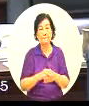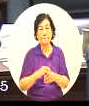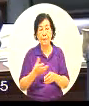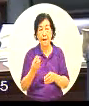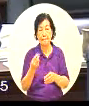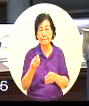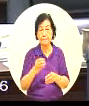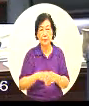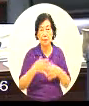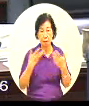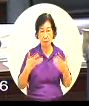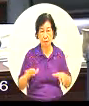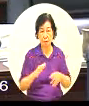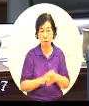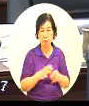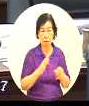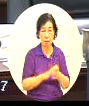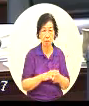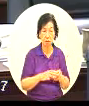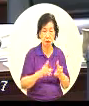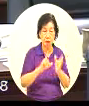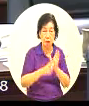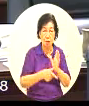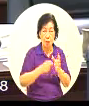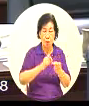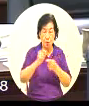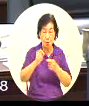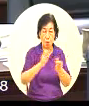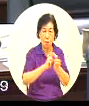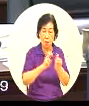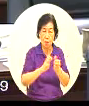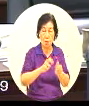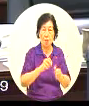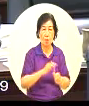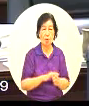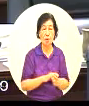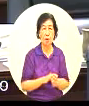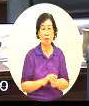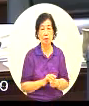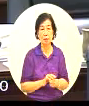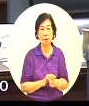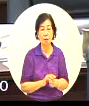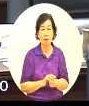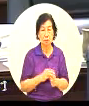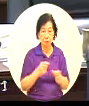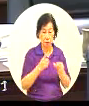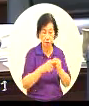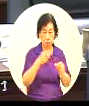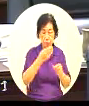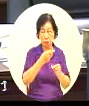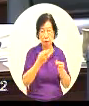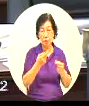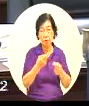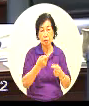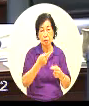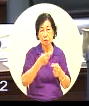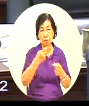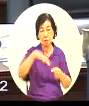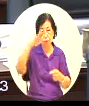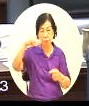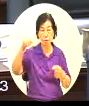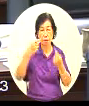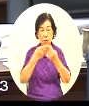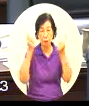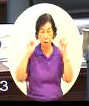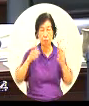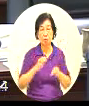照，要讲中山大学一定地家吼、哦，要拜托咱迄个社会局遮吼、哦，咱的社会局也做甲